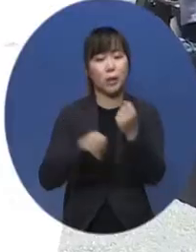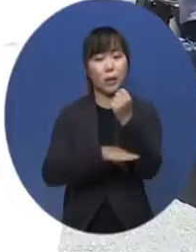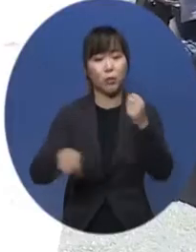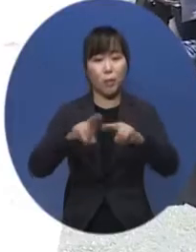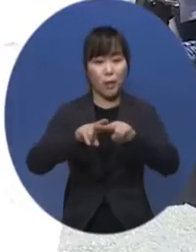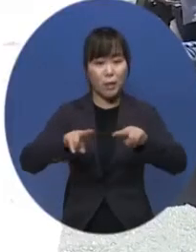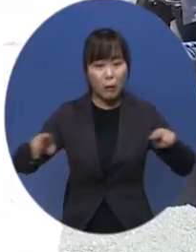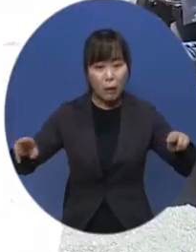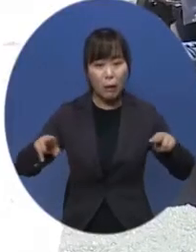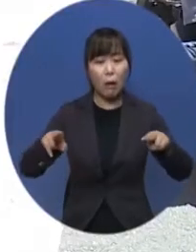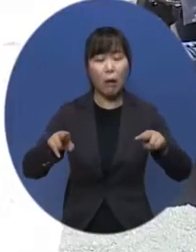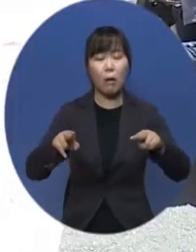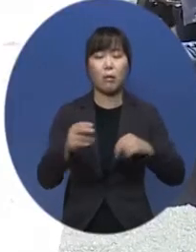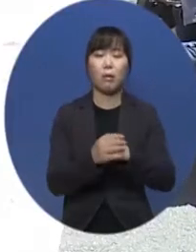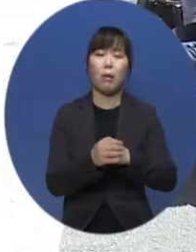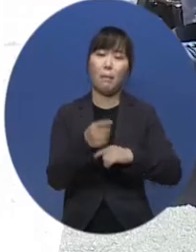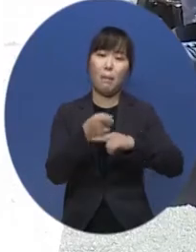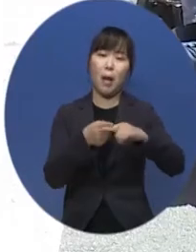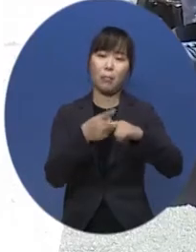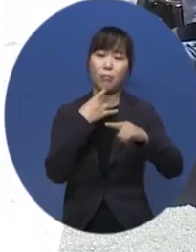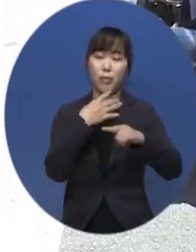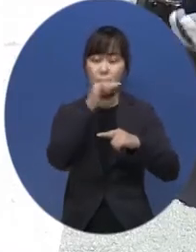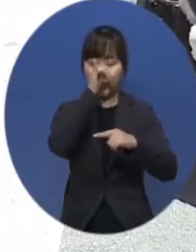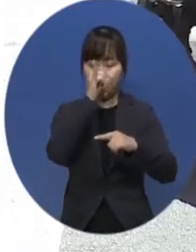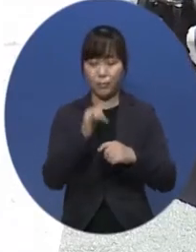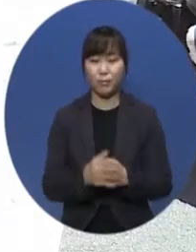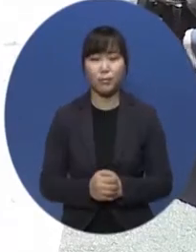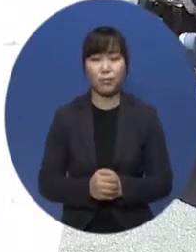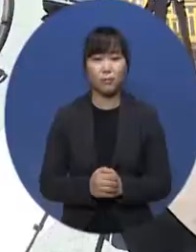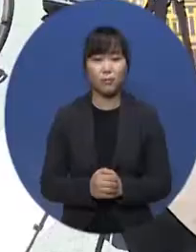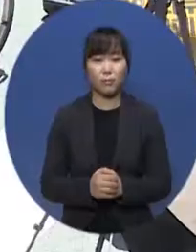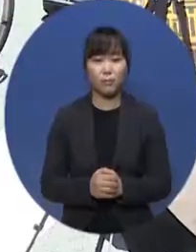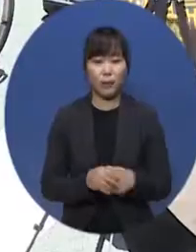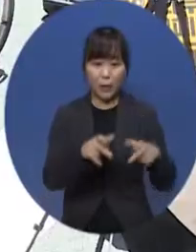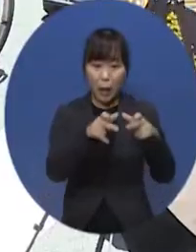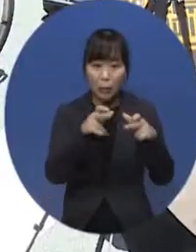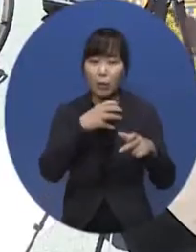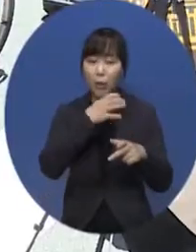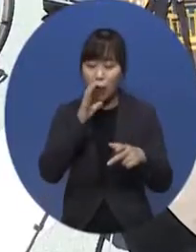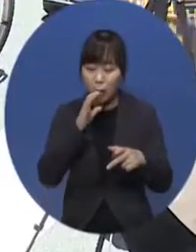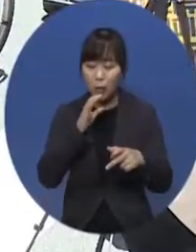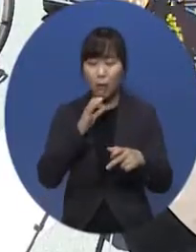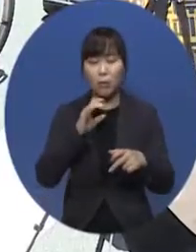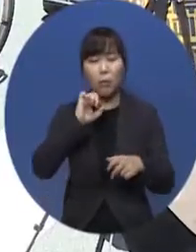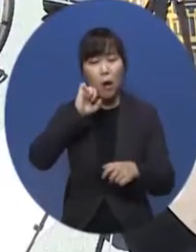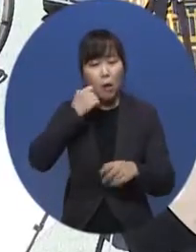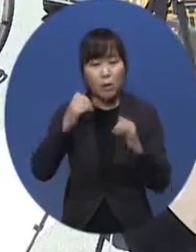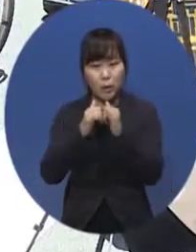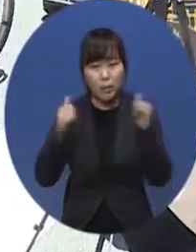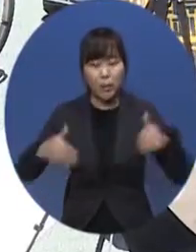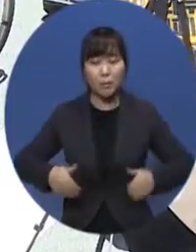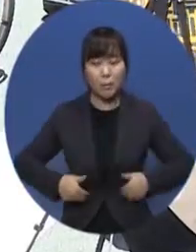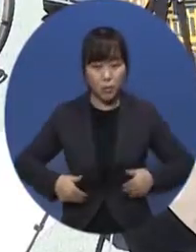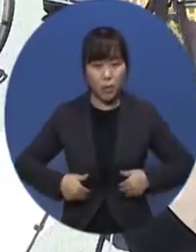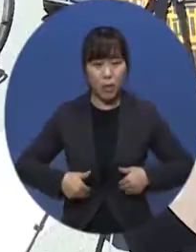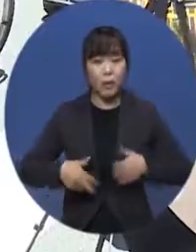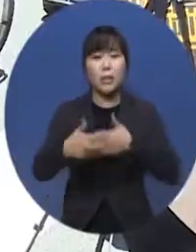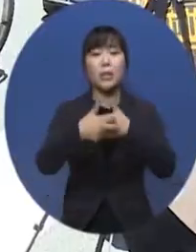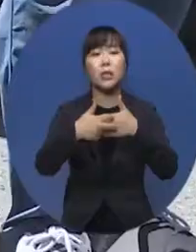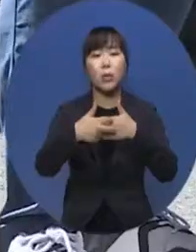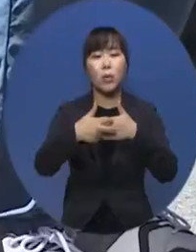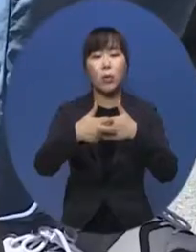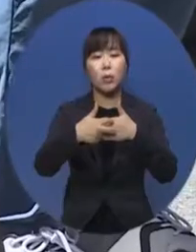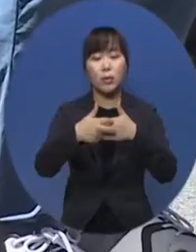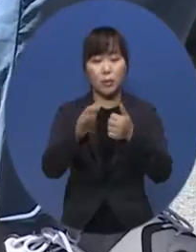폐지가 반쪽에 불과하다는 반응입니다. 장애인과 노인 등 취약계층에게 필요한 의료급여는